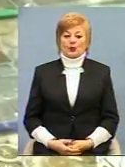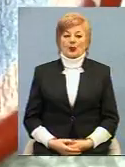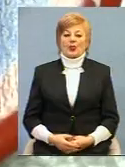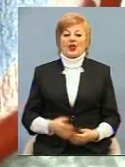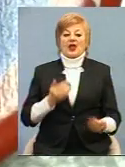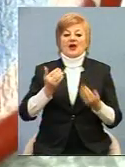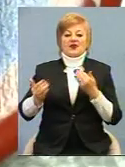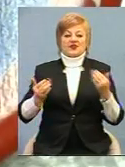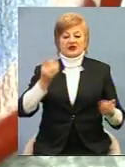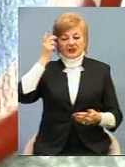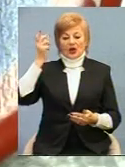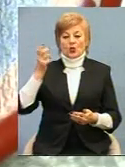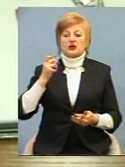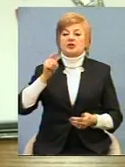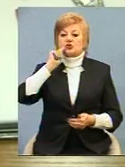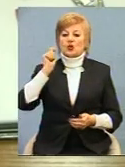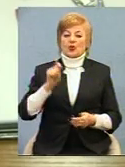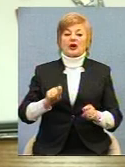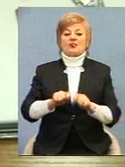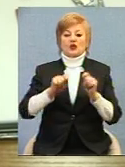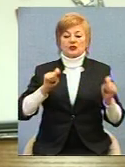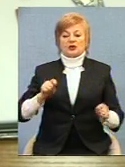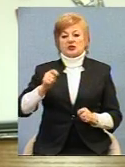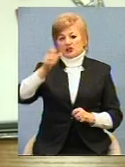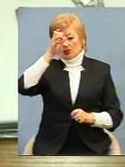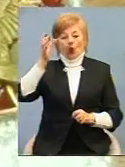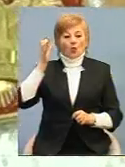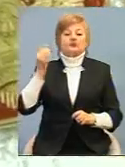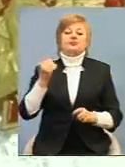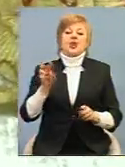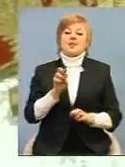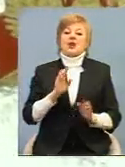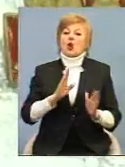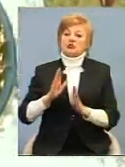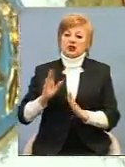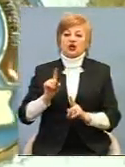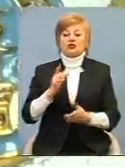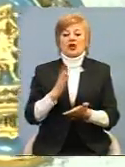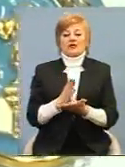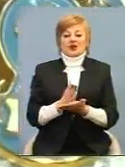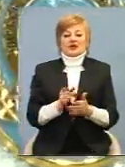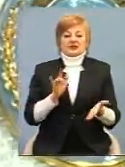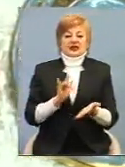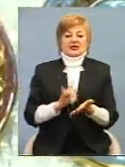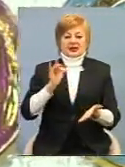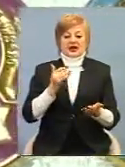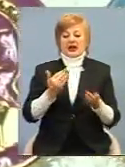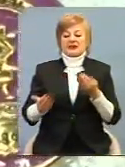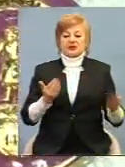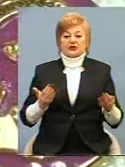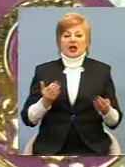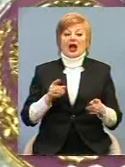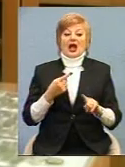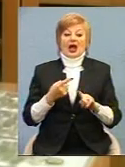Мегавиставку «Козацько-гетьманська Україна» відкрили в обласній науковій бібліотеці, що являють собою центральні експонати. Місцеві